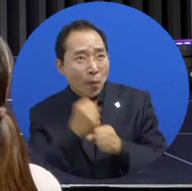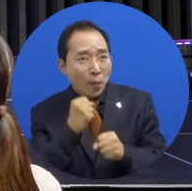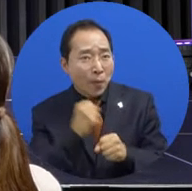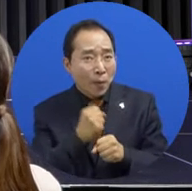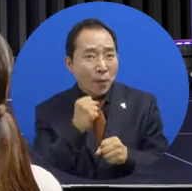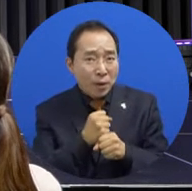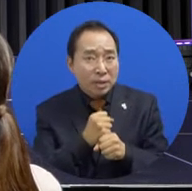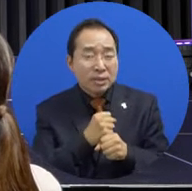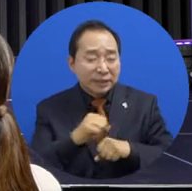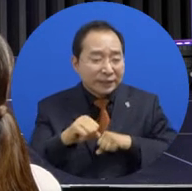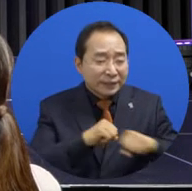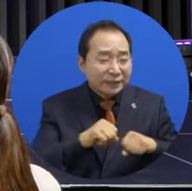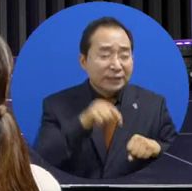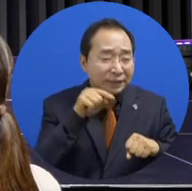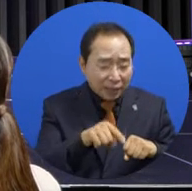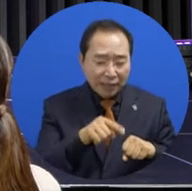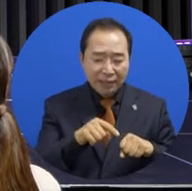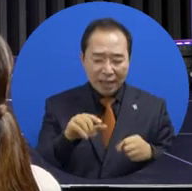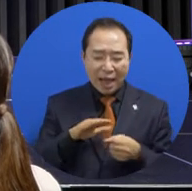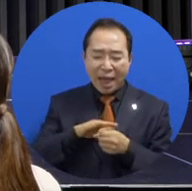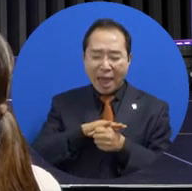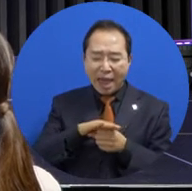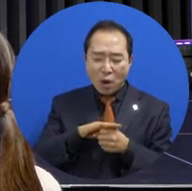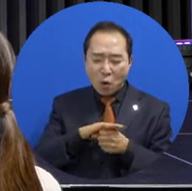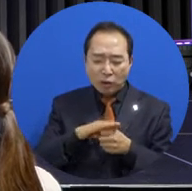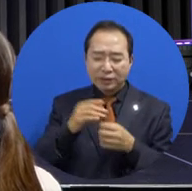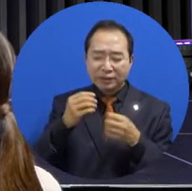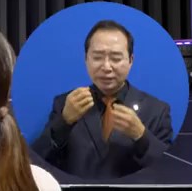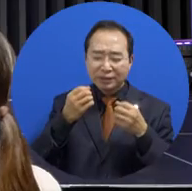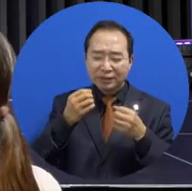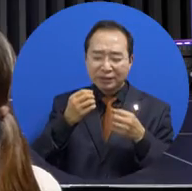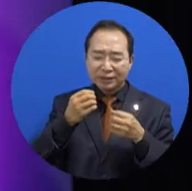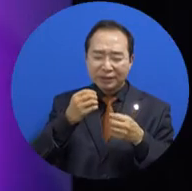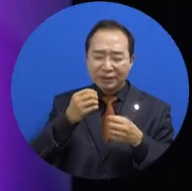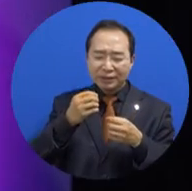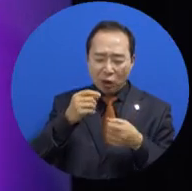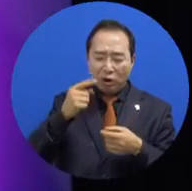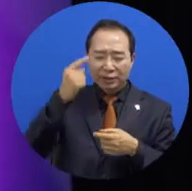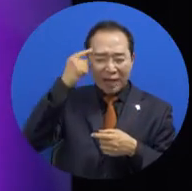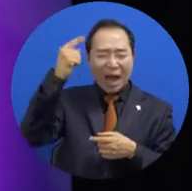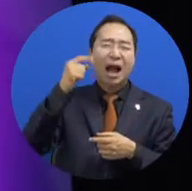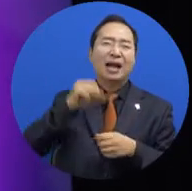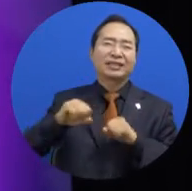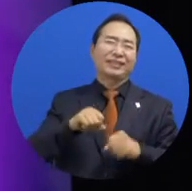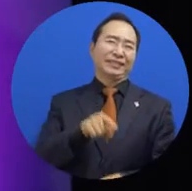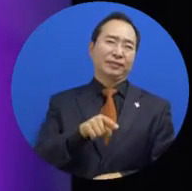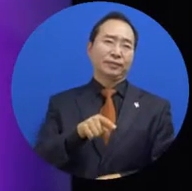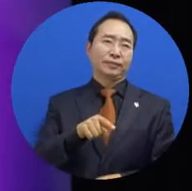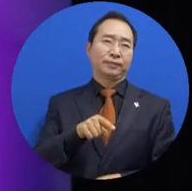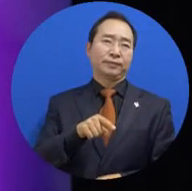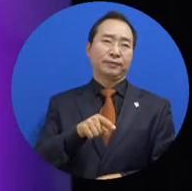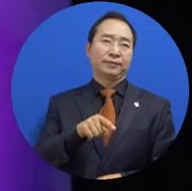뭔가를 만들어내고 이렇게 하는 것도 다 에로스거든요. 그래서 그